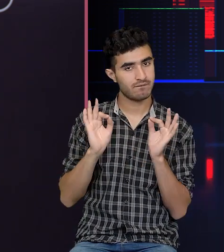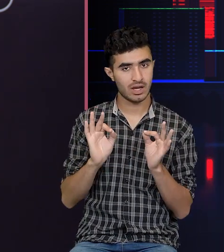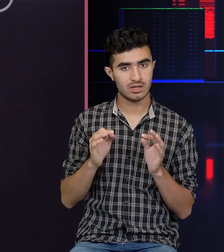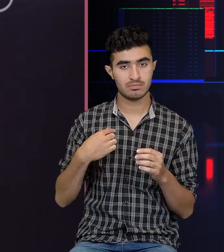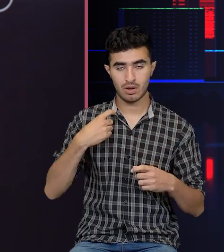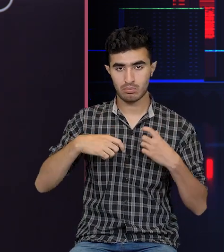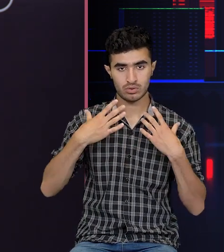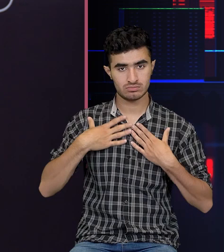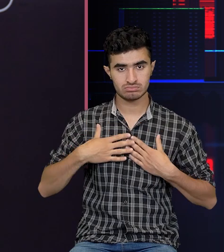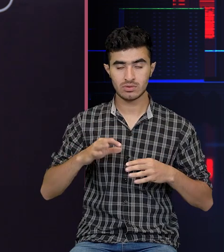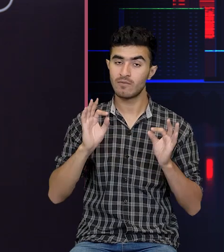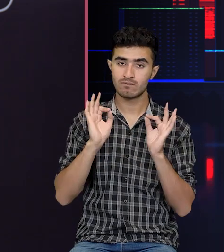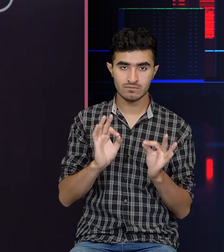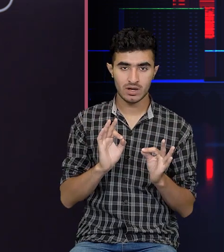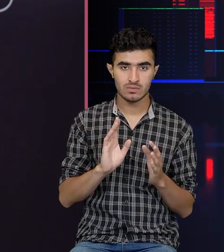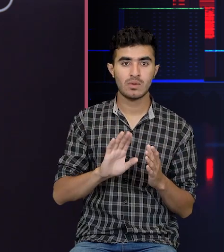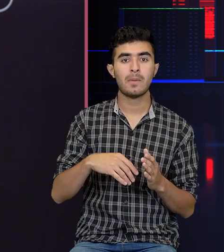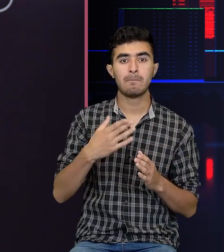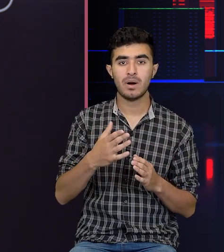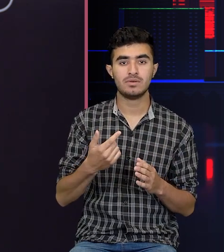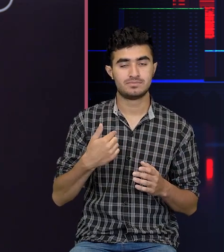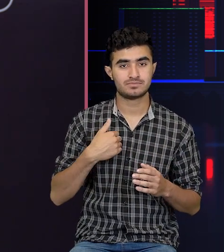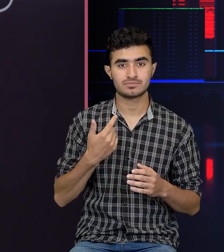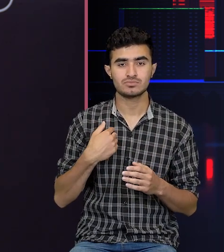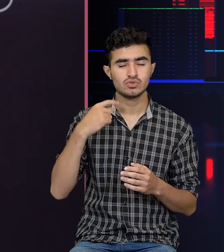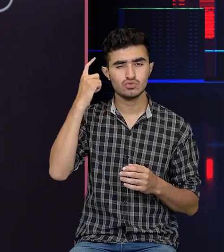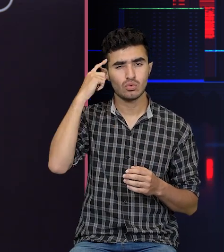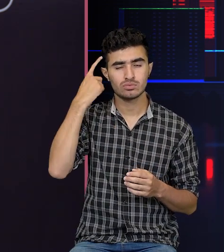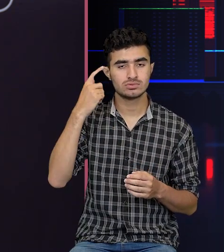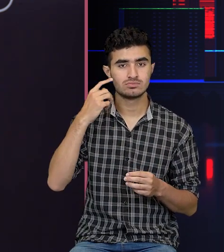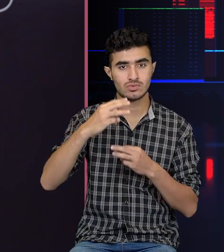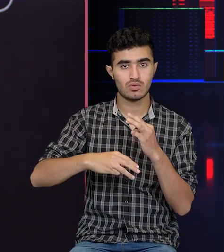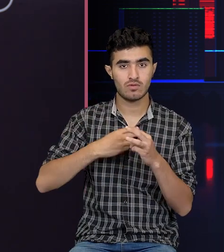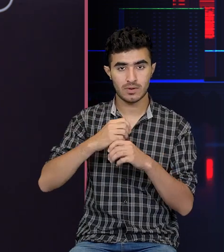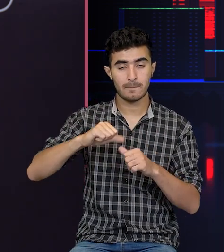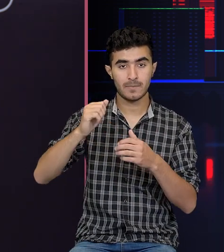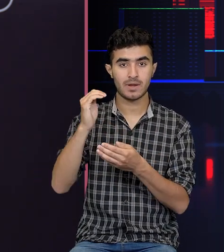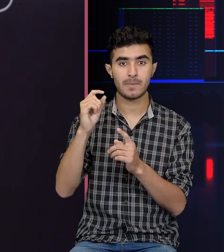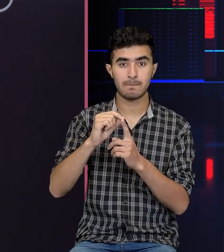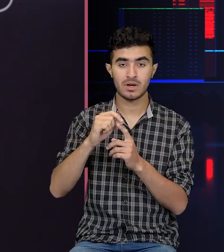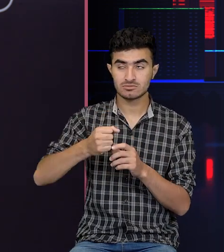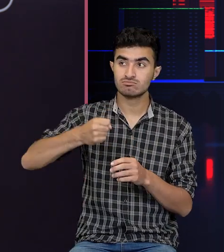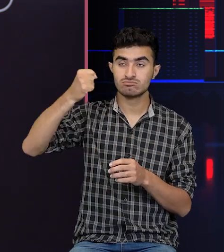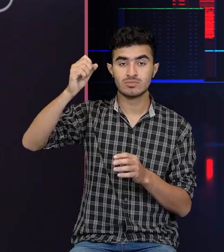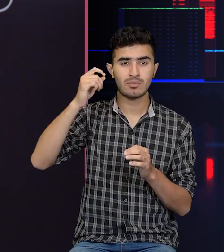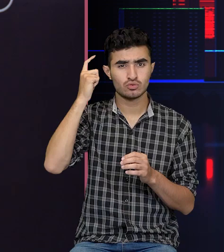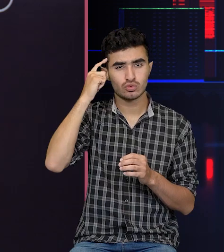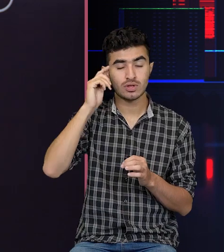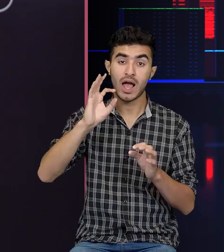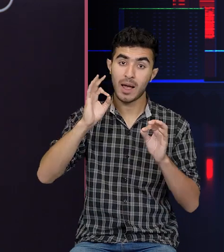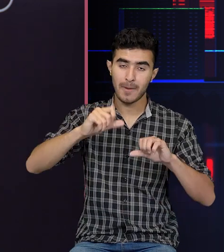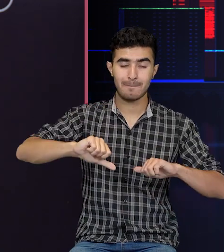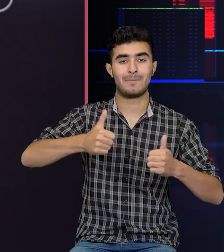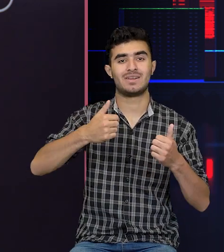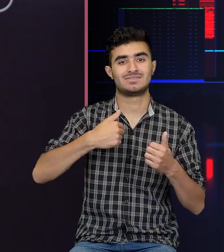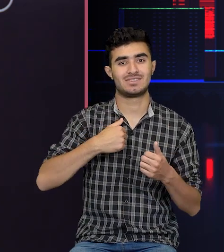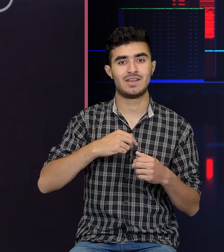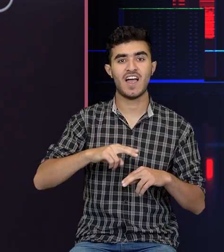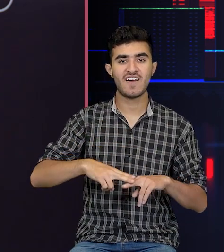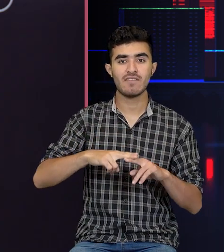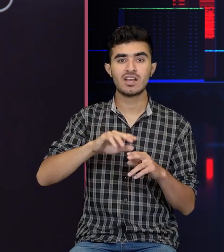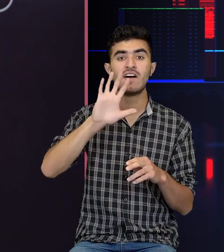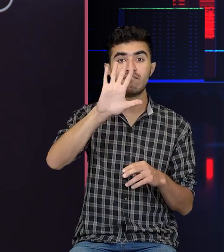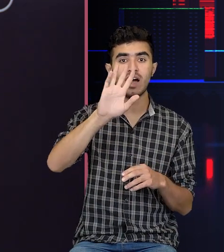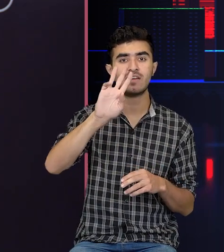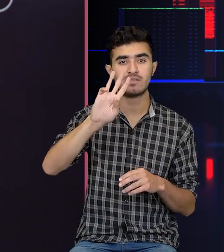जाना शुरू हुई, तो वो जो मेरे एक ख्वाब था कि इसके मैच के बाद मैं अपने फ्लैग को ऊपर देखूँ, तो वैसे ही हुआ कि मैं 5-3